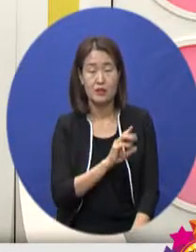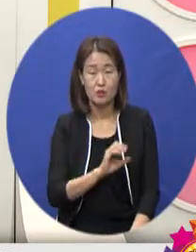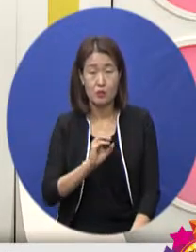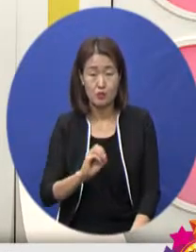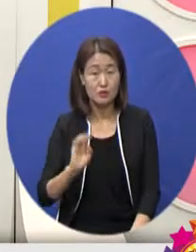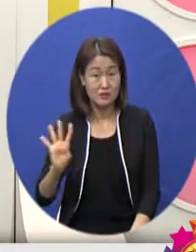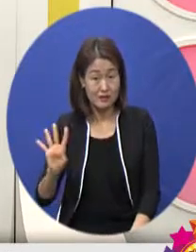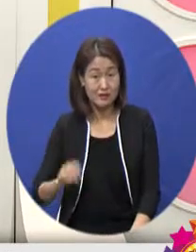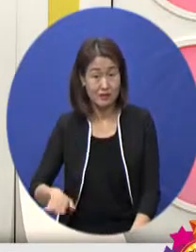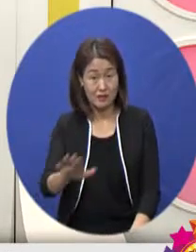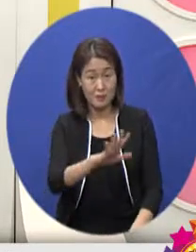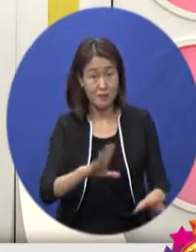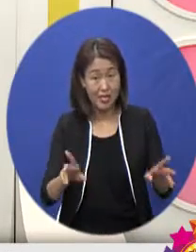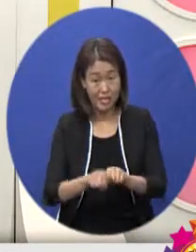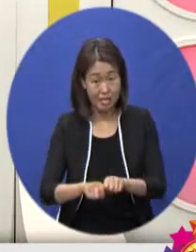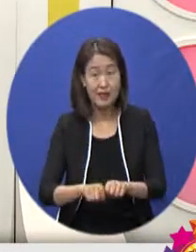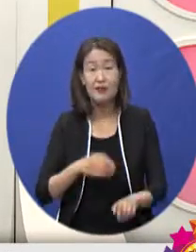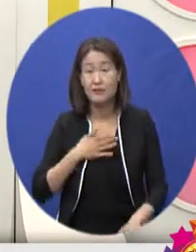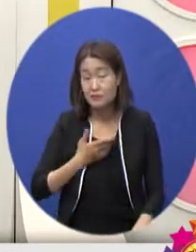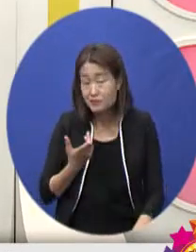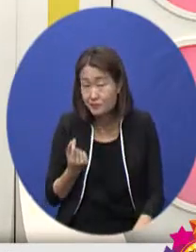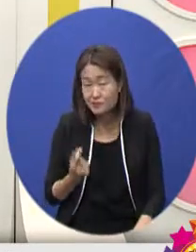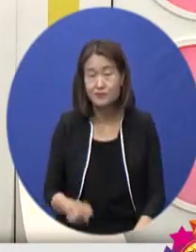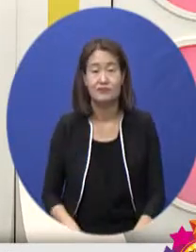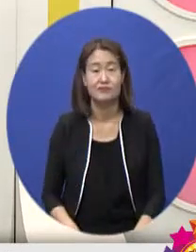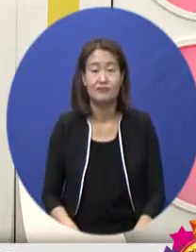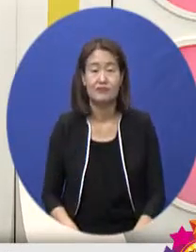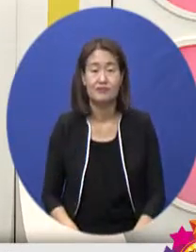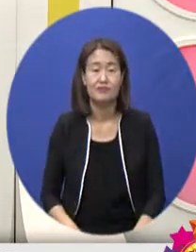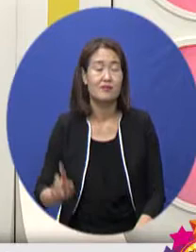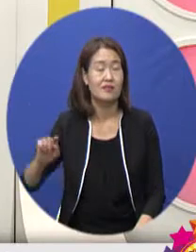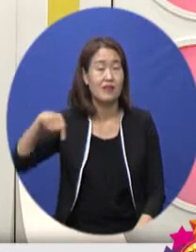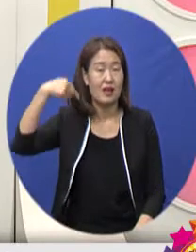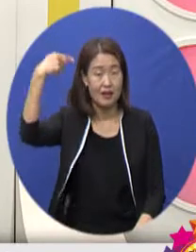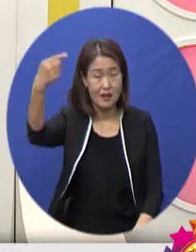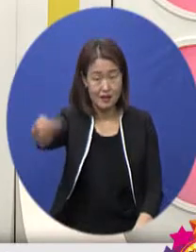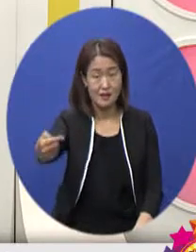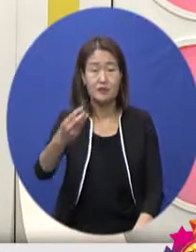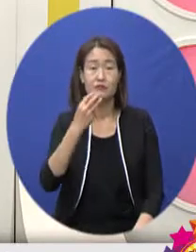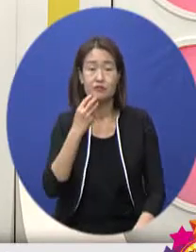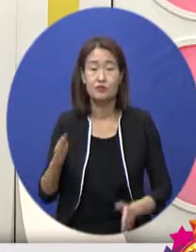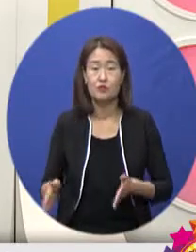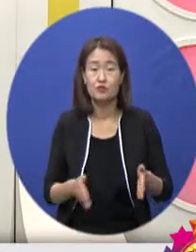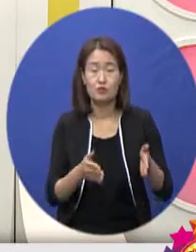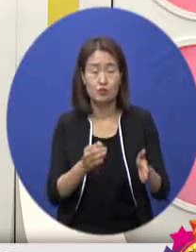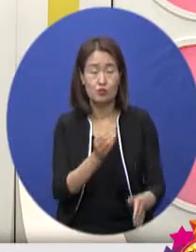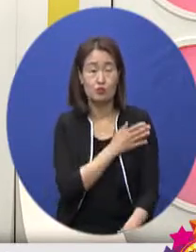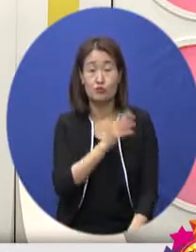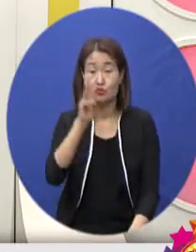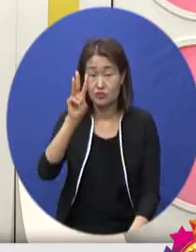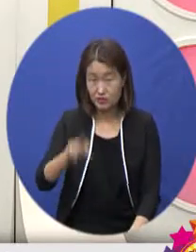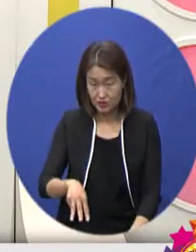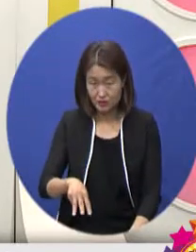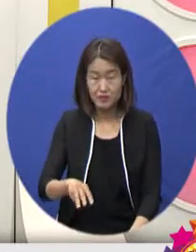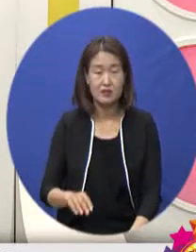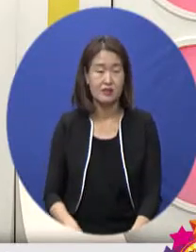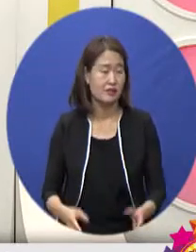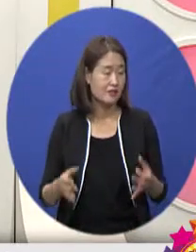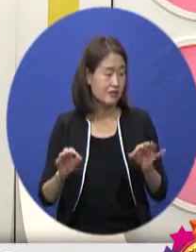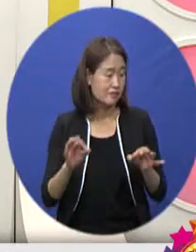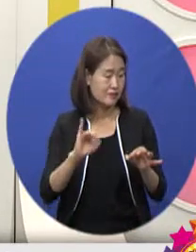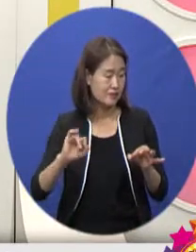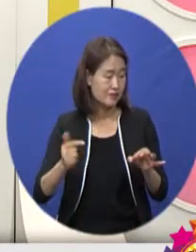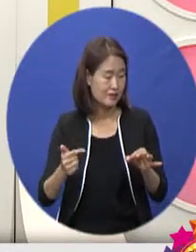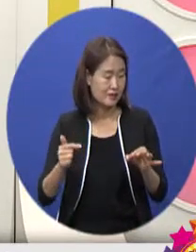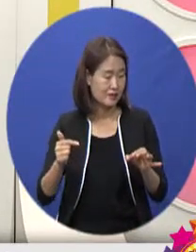060-608-1004번 알고 계시죠? 네. 네. 자, 다음 분은요. 경기 부천시에 살고 계시는